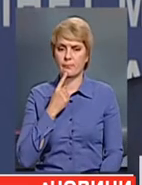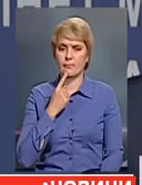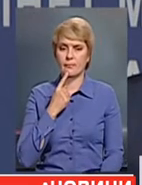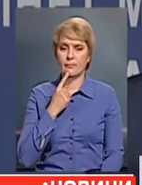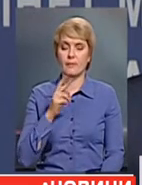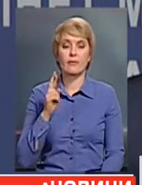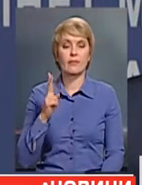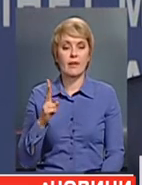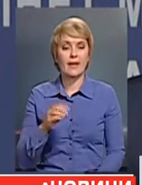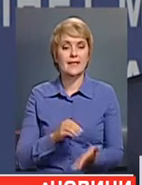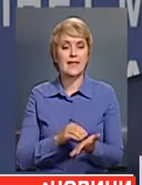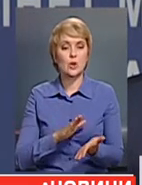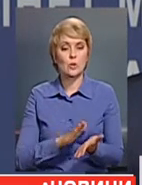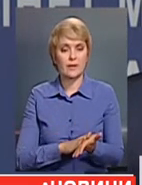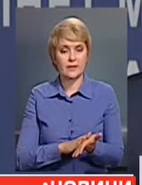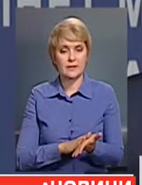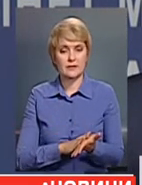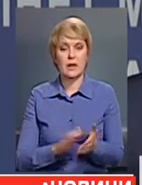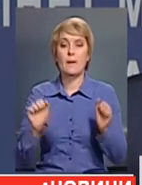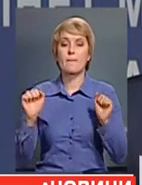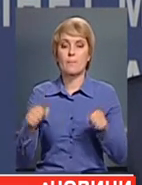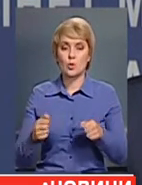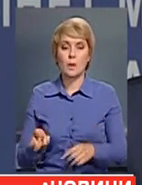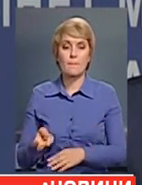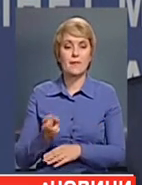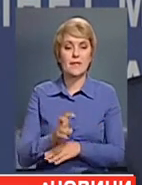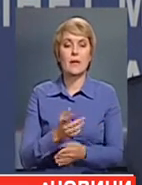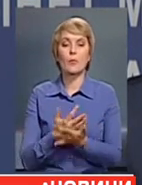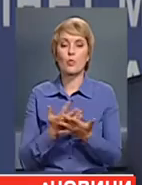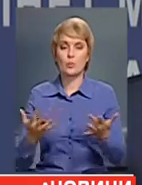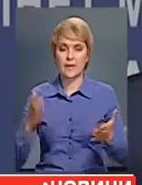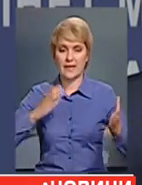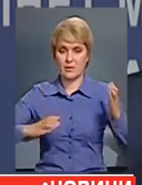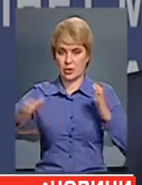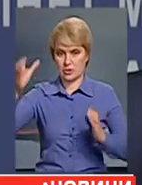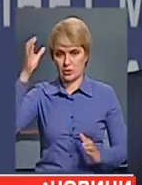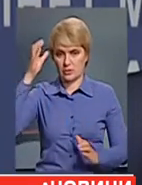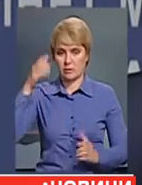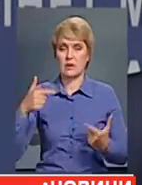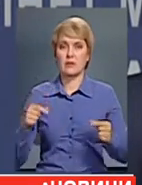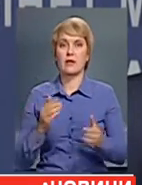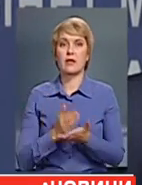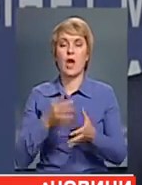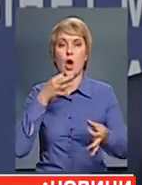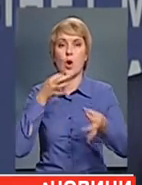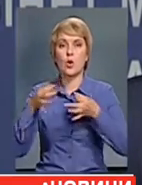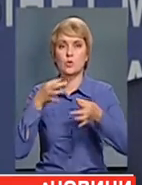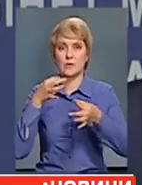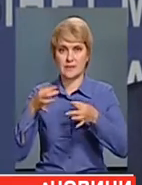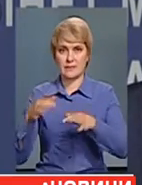тим, як зареєструватися, можуть прийти у будь-який вищий навчальний заклад, де є консультаційні пункти, і